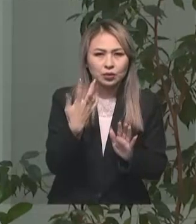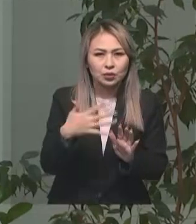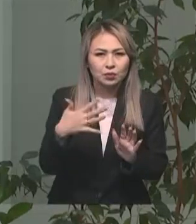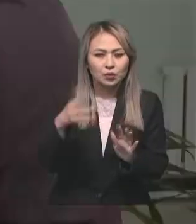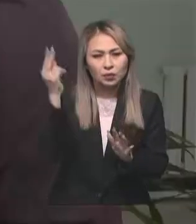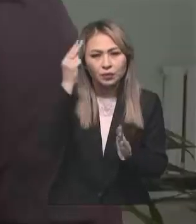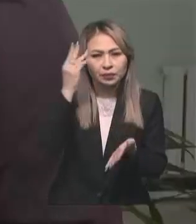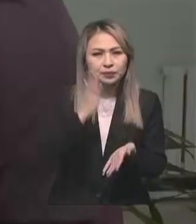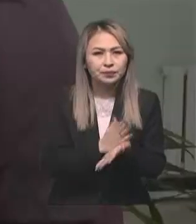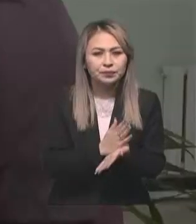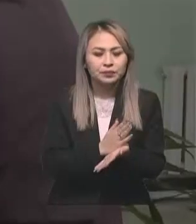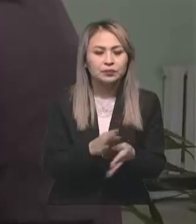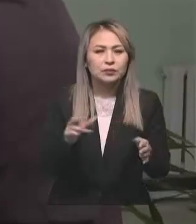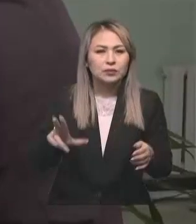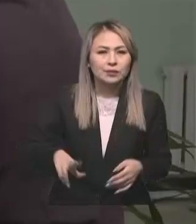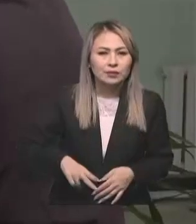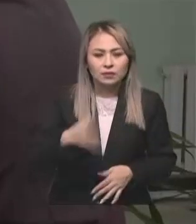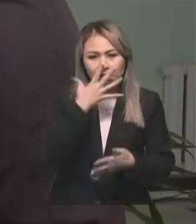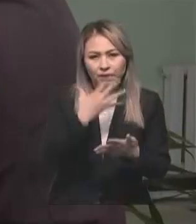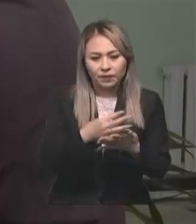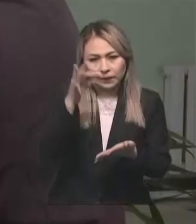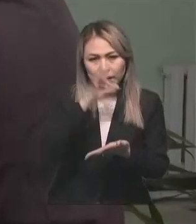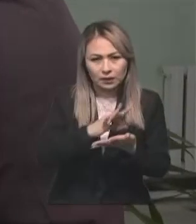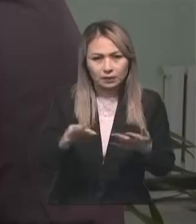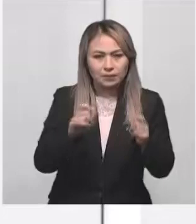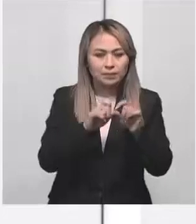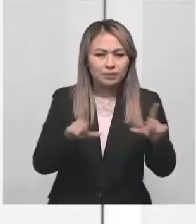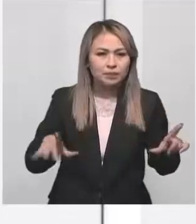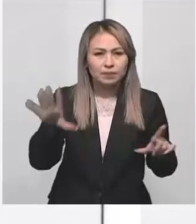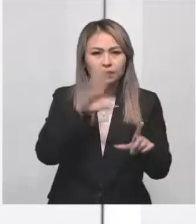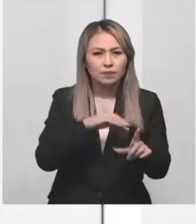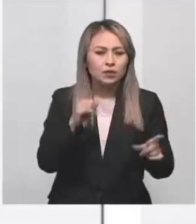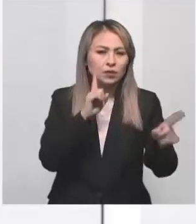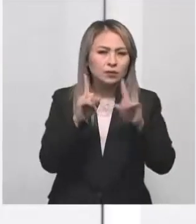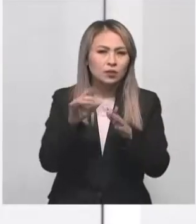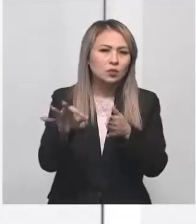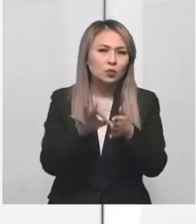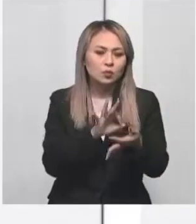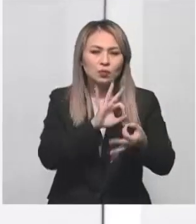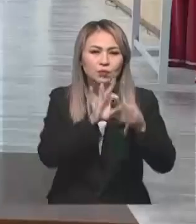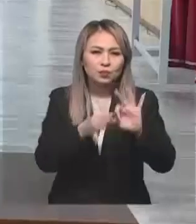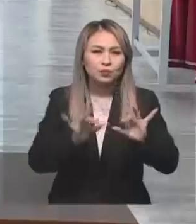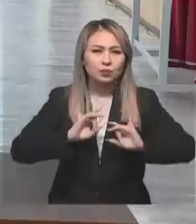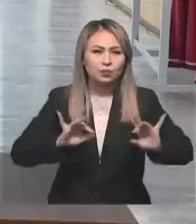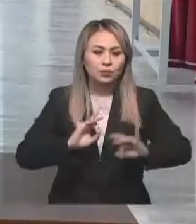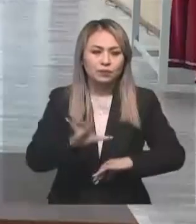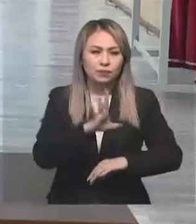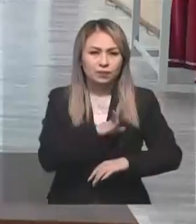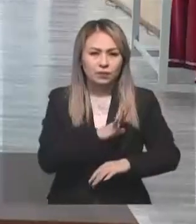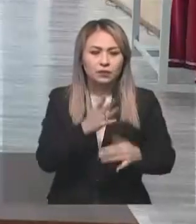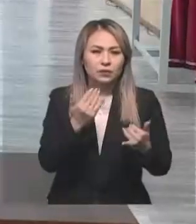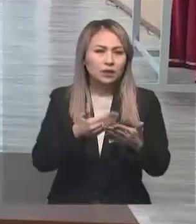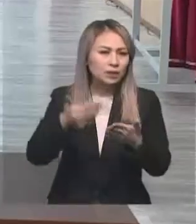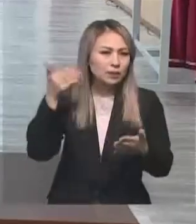250-дей бала оқиды. Директор өз лицейінде оқитын оқушылардың ата-аналарына да шұғыл жиналыс өткізіп, түсіндіру жұмыстарын жүргізді. Айта кеткен жөн,